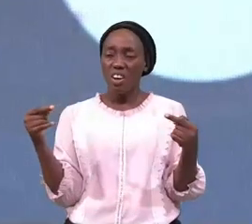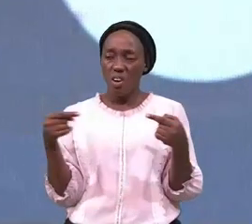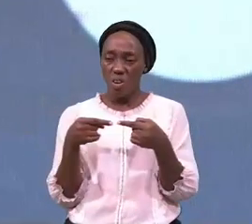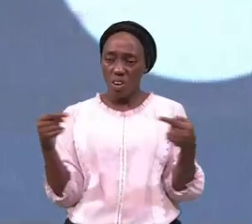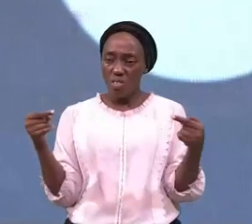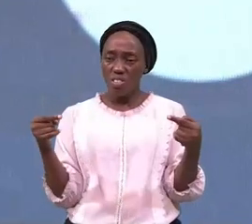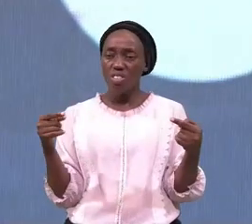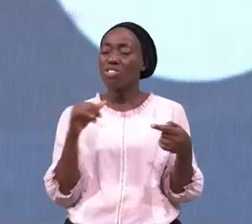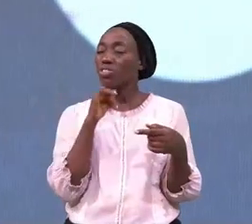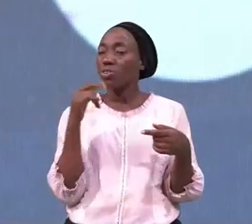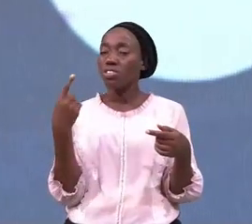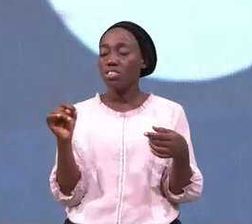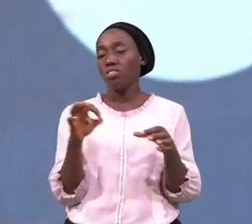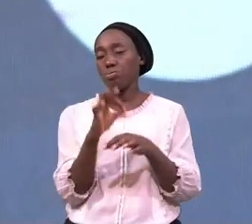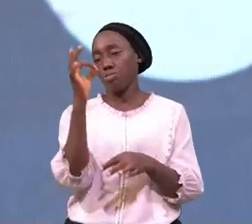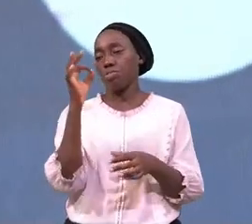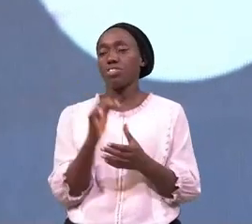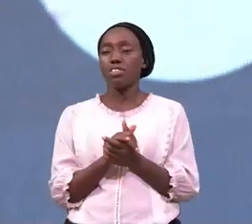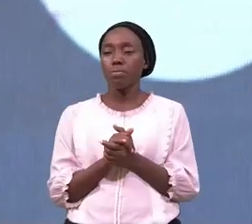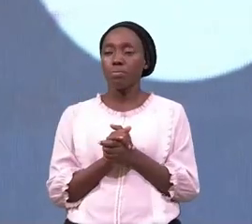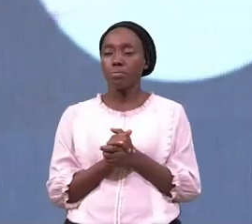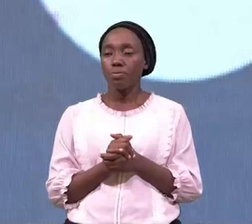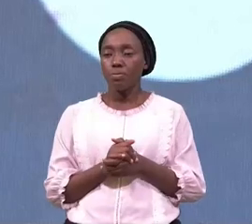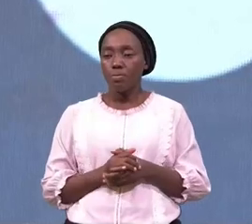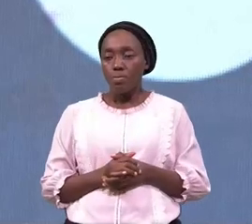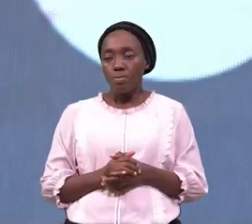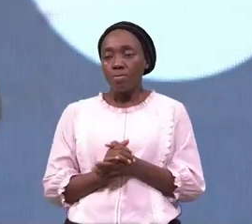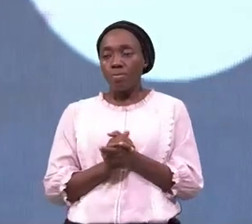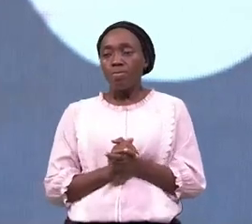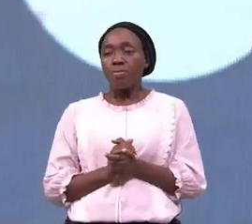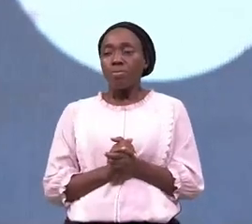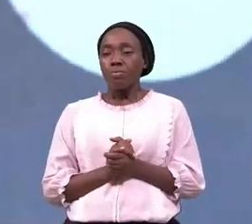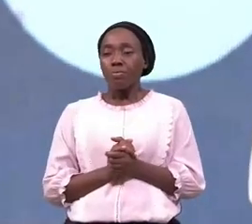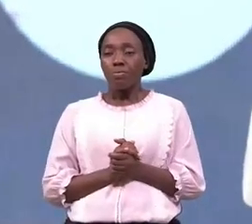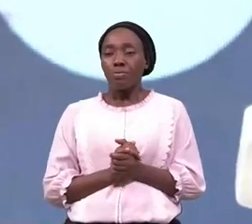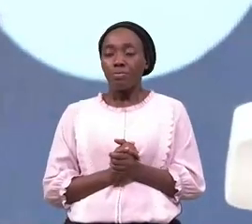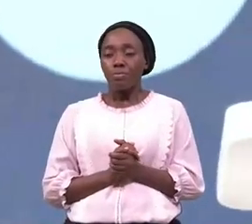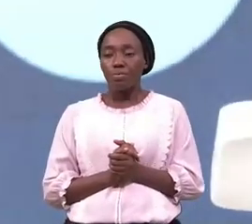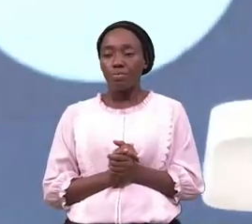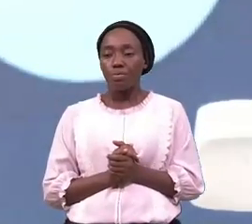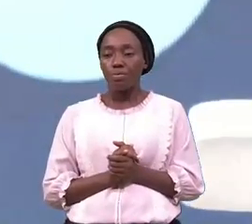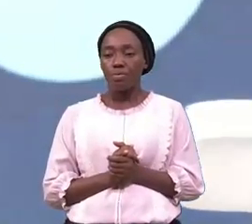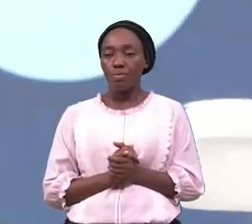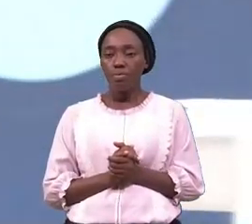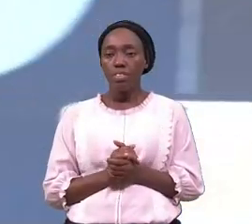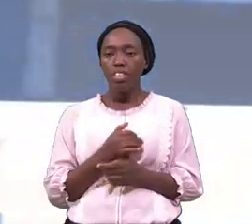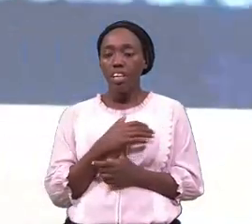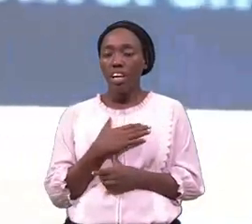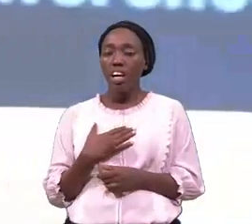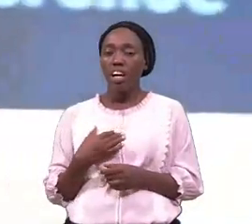Si l'Esprit nous conduit vers la repentance, et toi maintenant tu viens diriger la prière pour nous diriger vers autre chose, il ne faut pas contredire